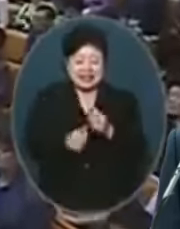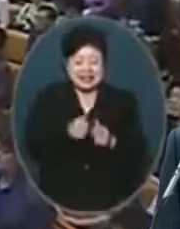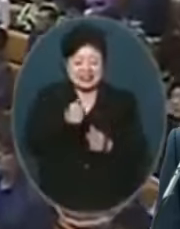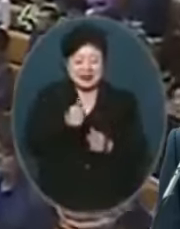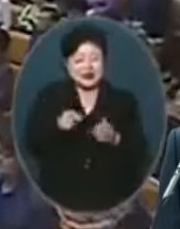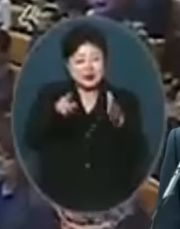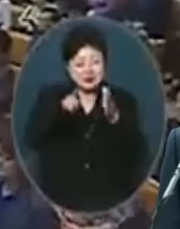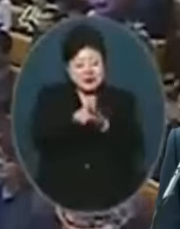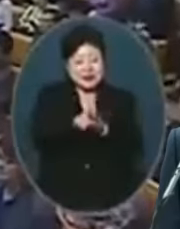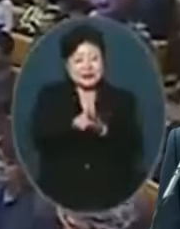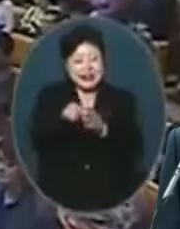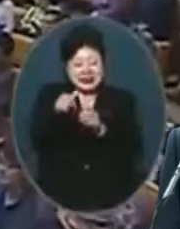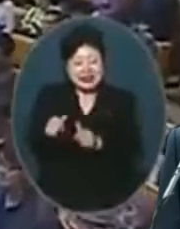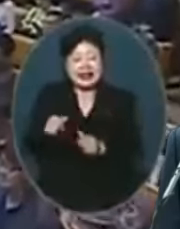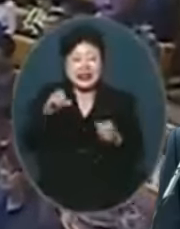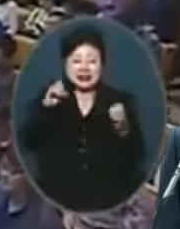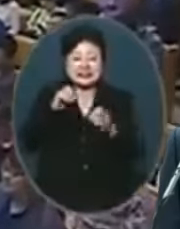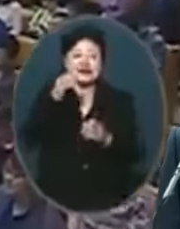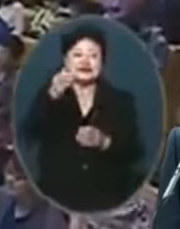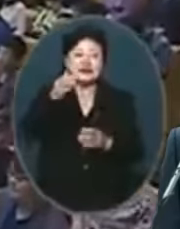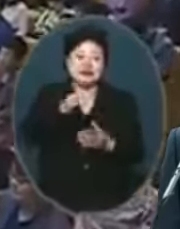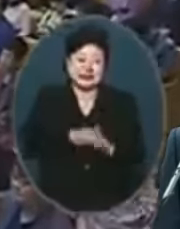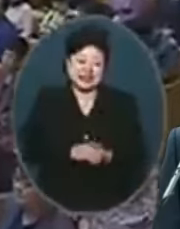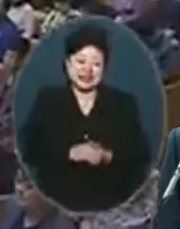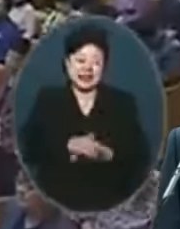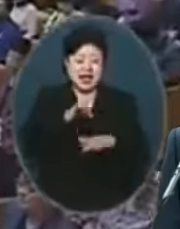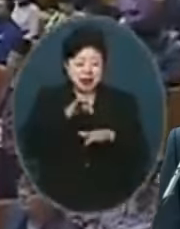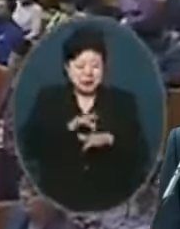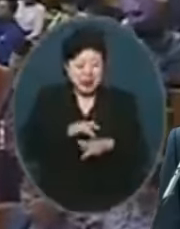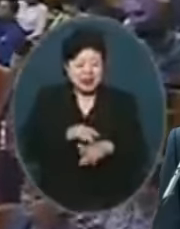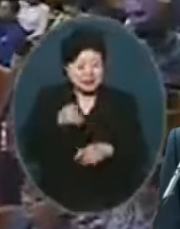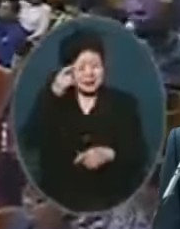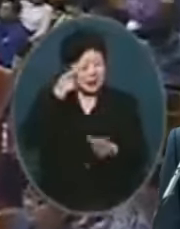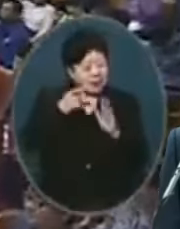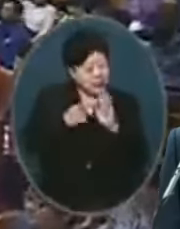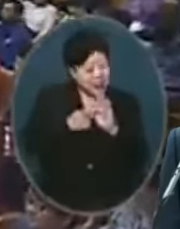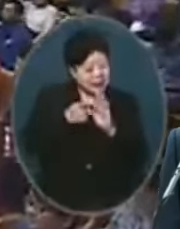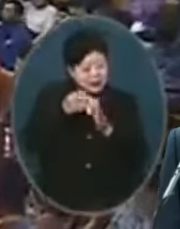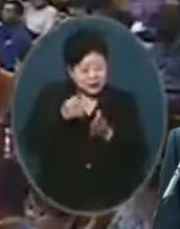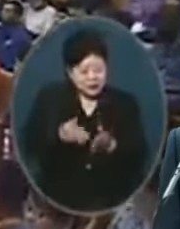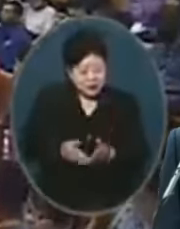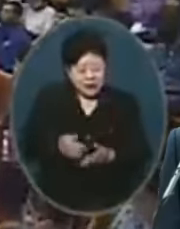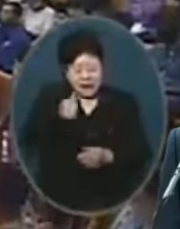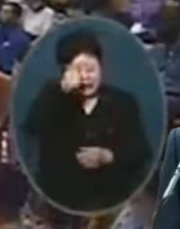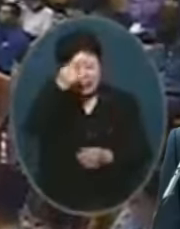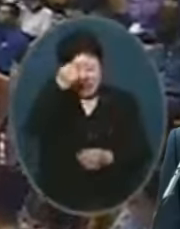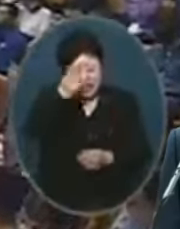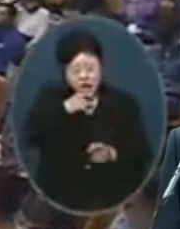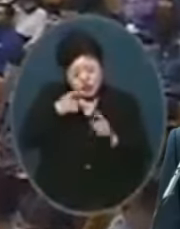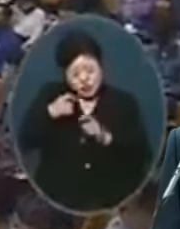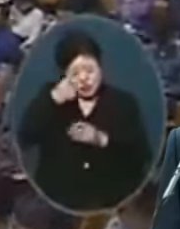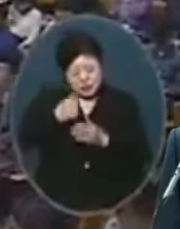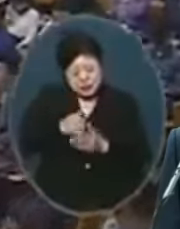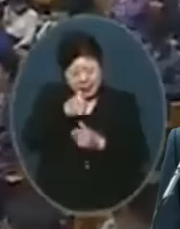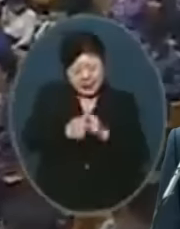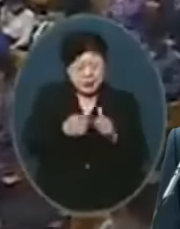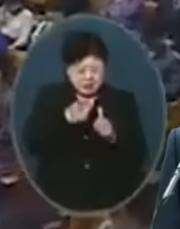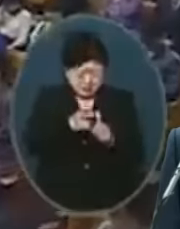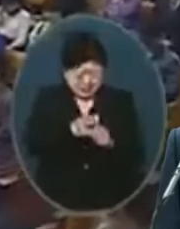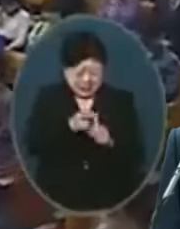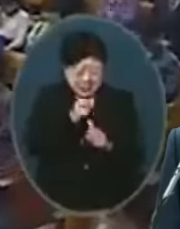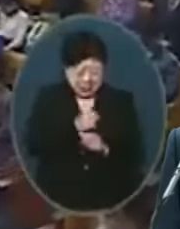하나님은 우리의 믿음에 따라 응답하시는데 마귀는 부정적인 생각을 통해 아담과 하와를 깨어 하나님을